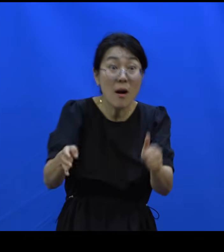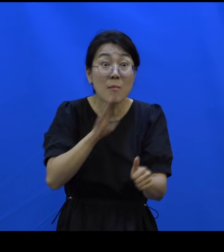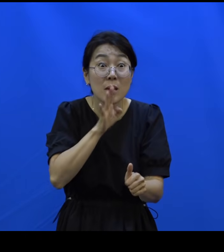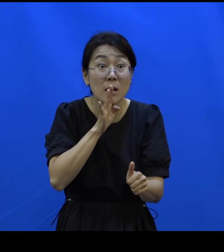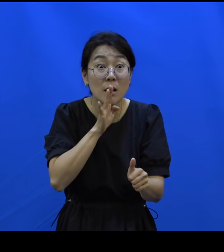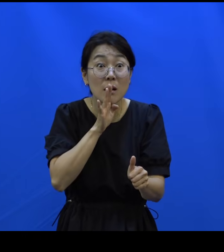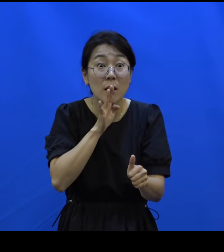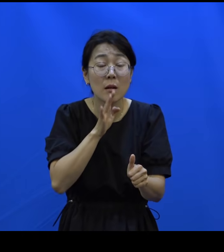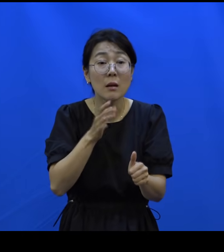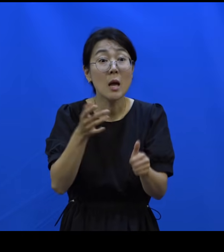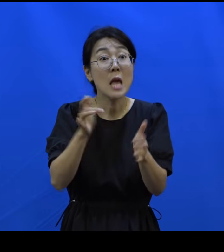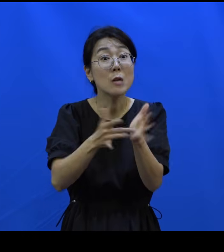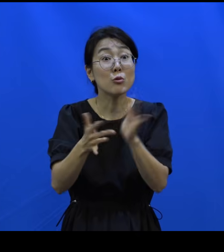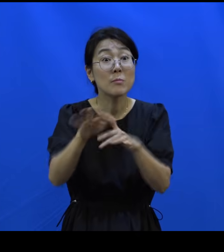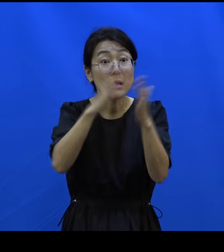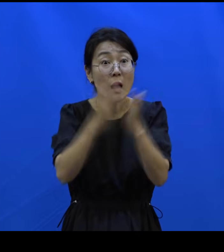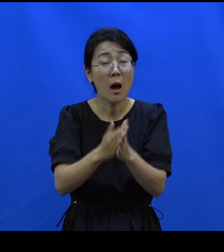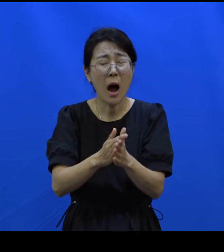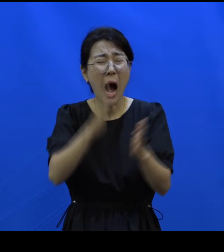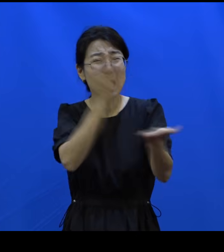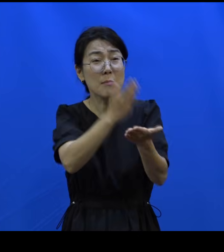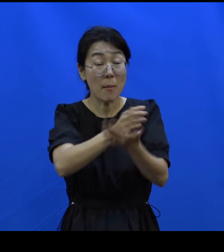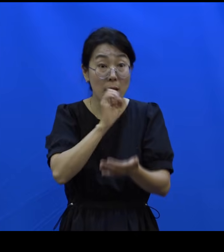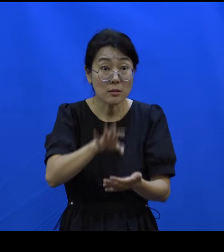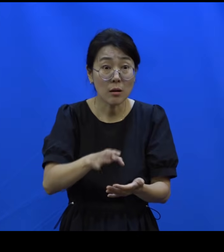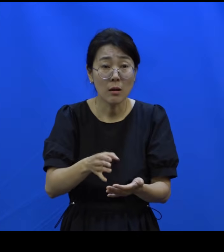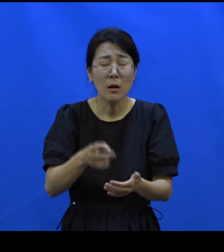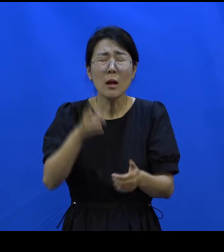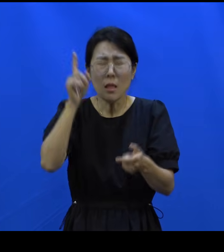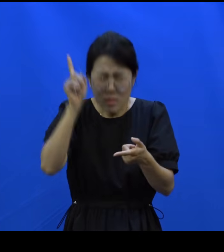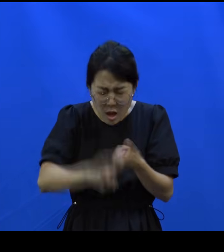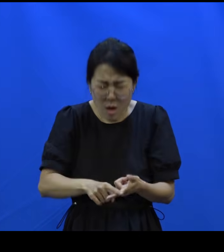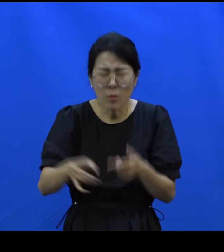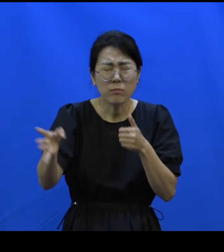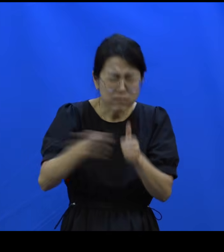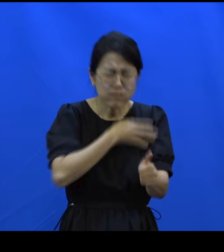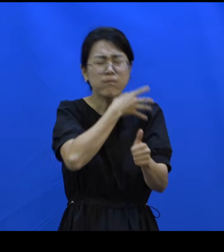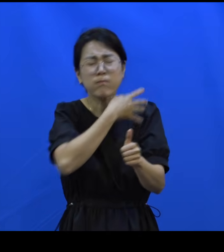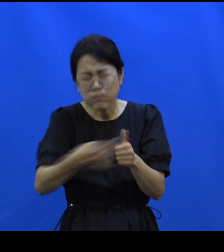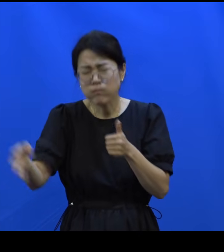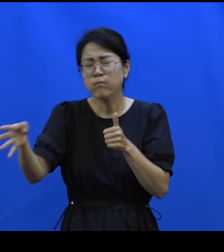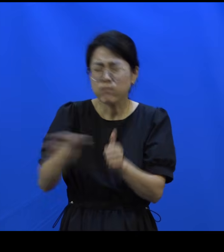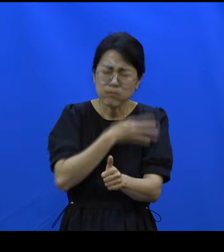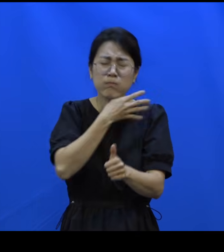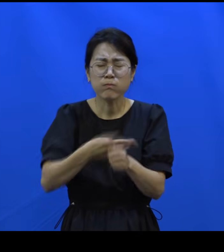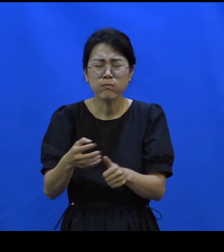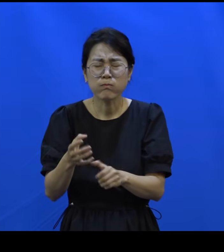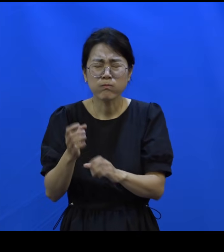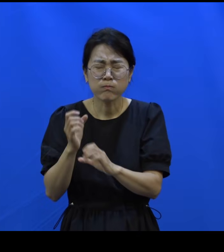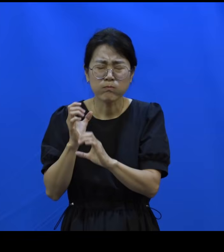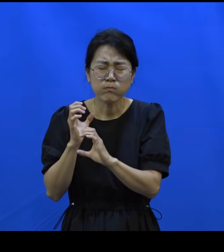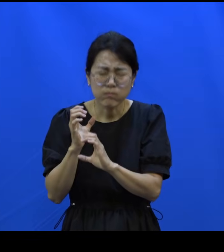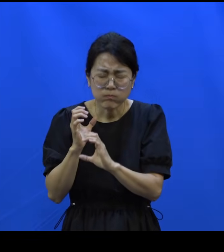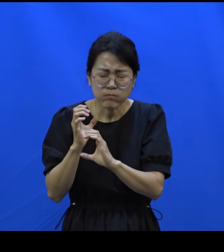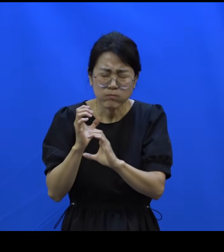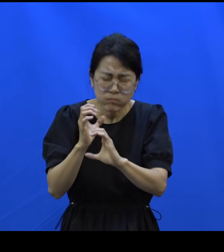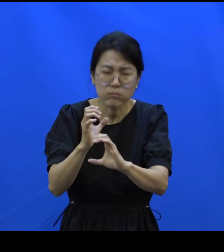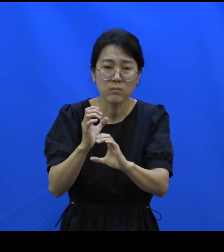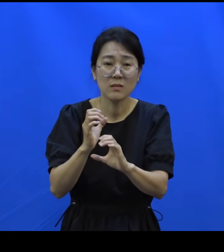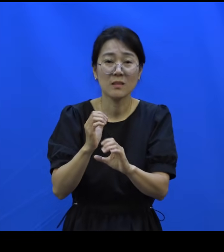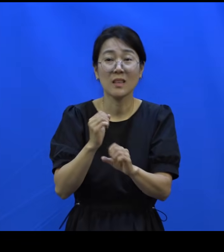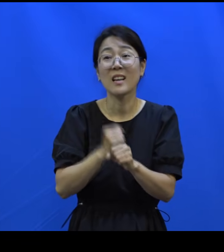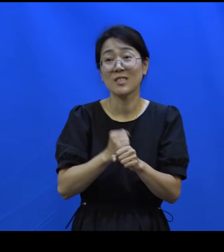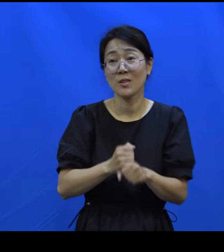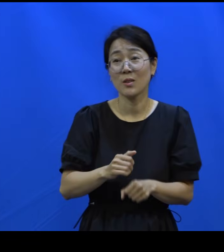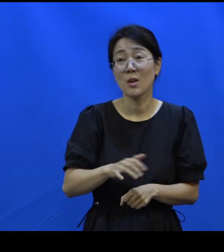마시고 십자가를 품고 다니시기를 바랍니다. 우리의 최종적인 목적은 보복이 아니고 기분풀이가 아니고 나를 가해한